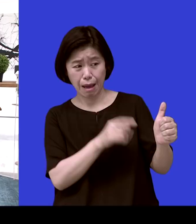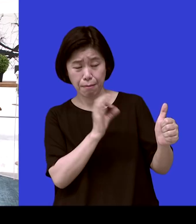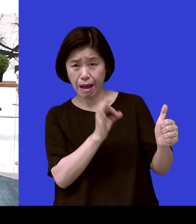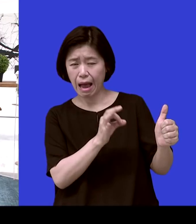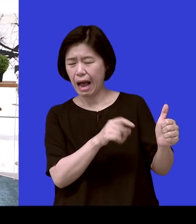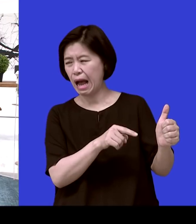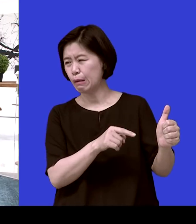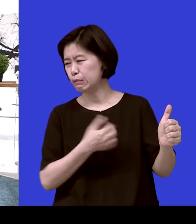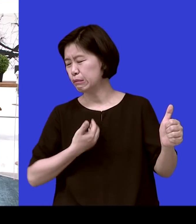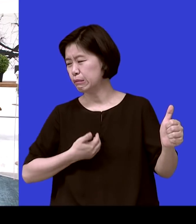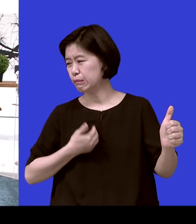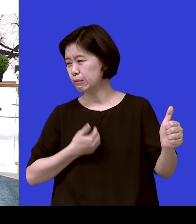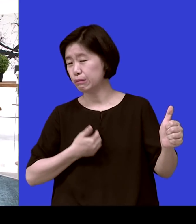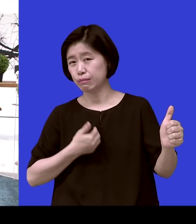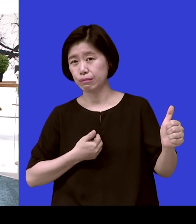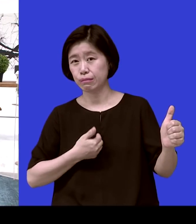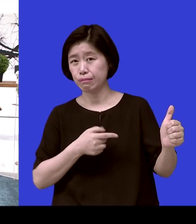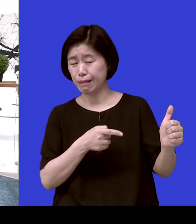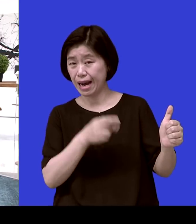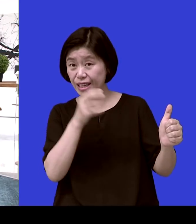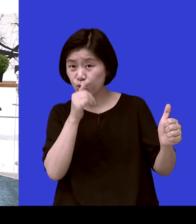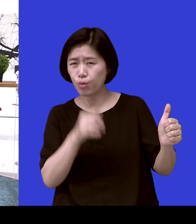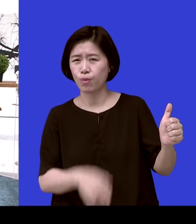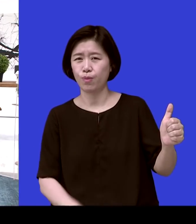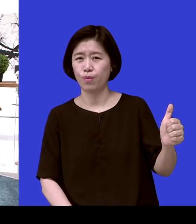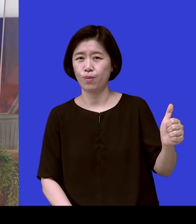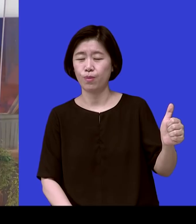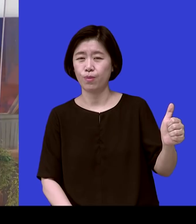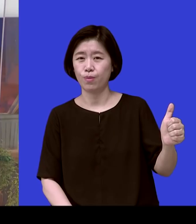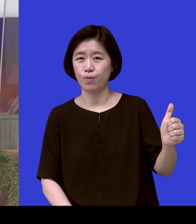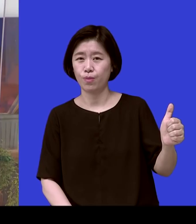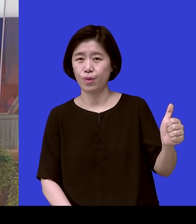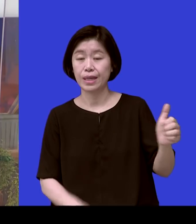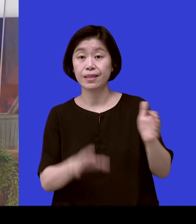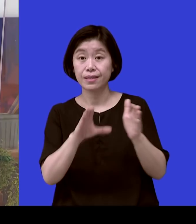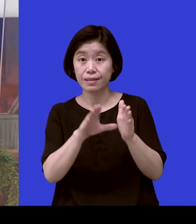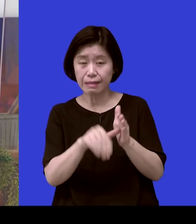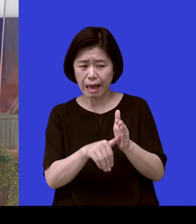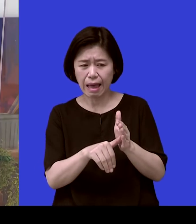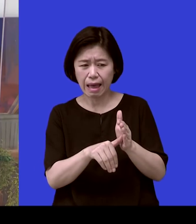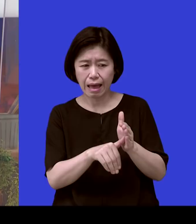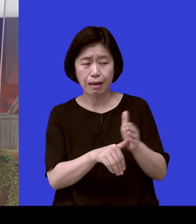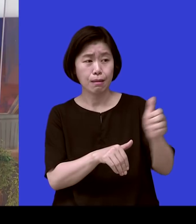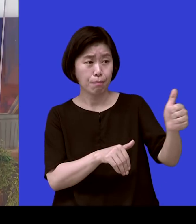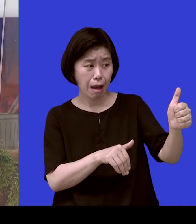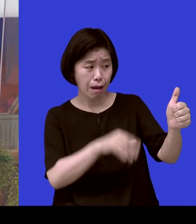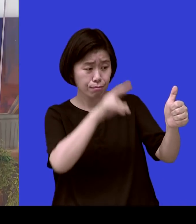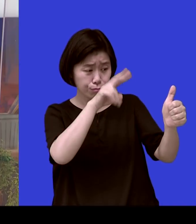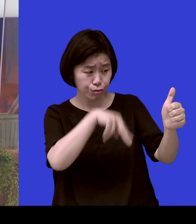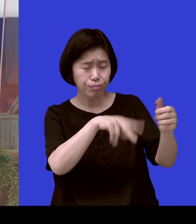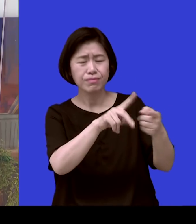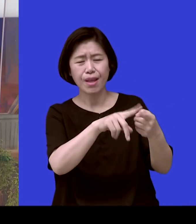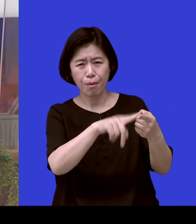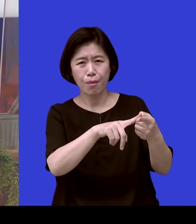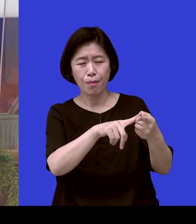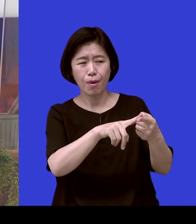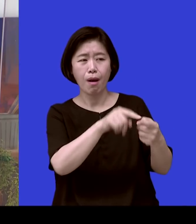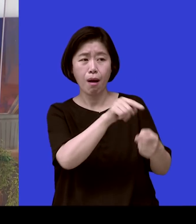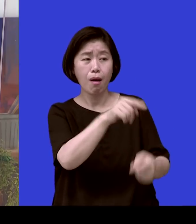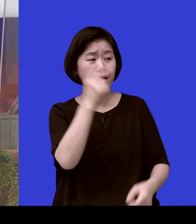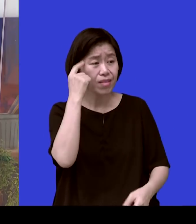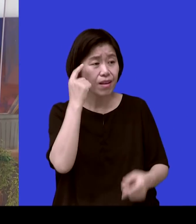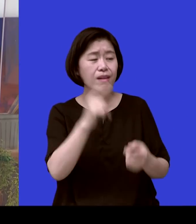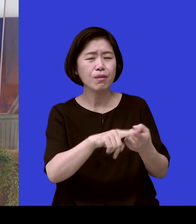마음속에 못마땅한 게 있거든요. 사람한테 다 네네. 남한테 그걸 그냥 있는 그대로 그 사람의 욕구를 봐줘야겠다.